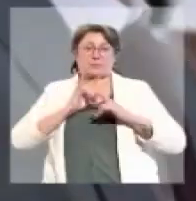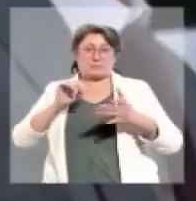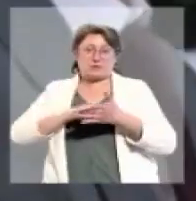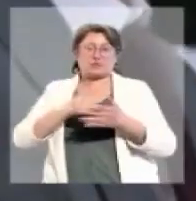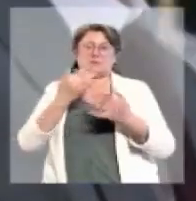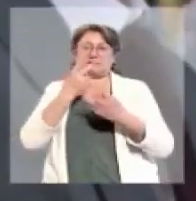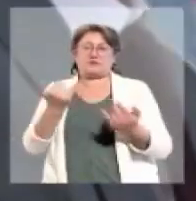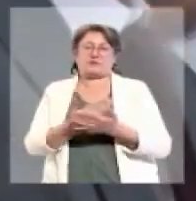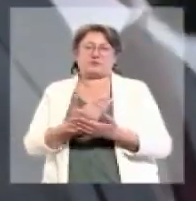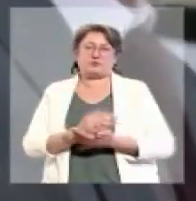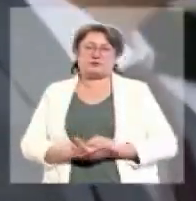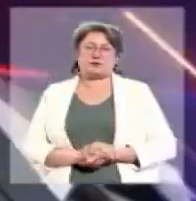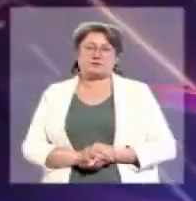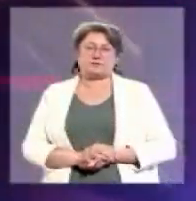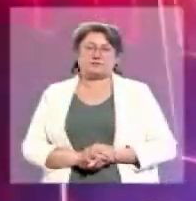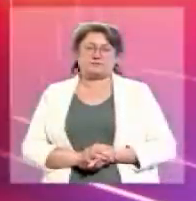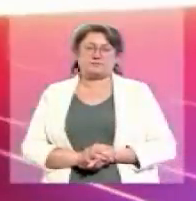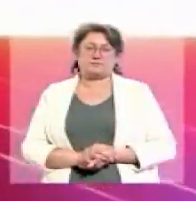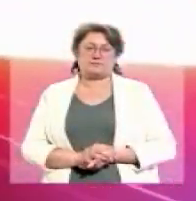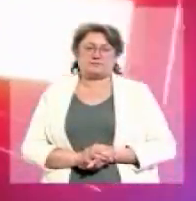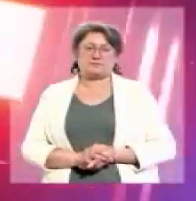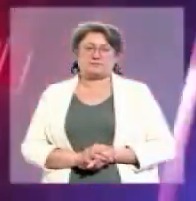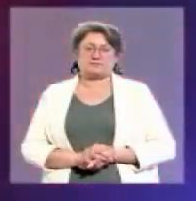смотрите в сегодняшнем выпуске.